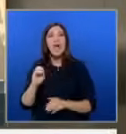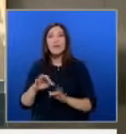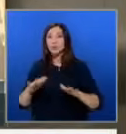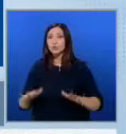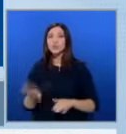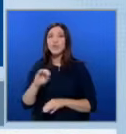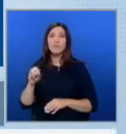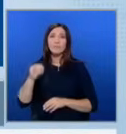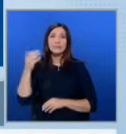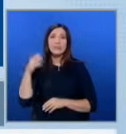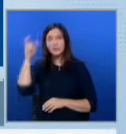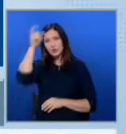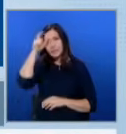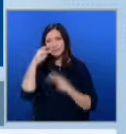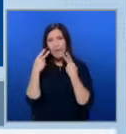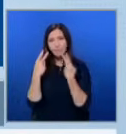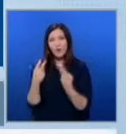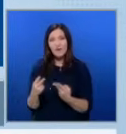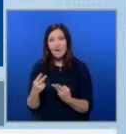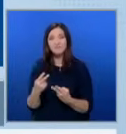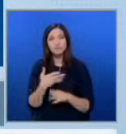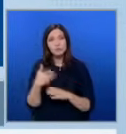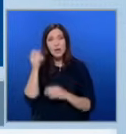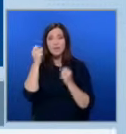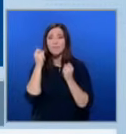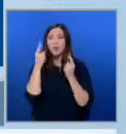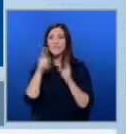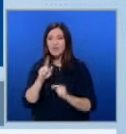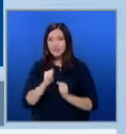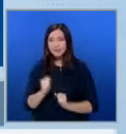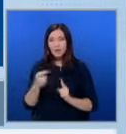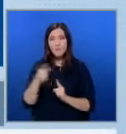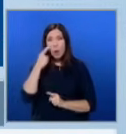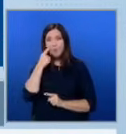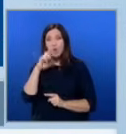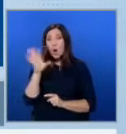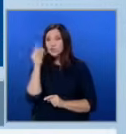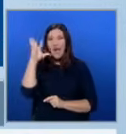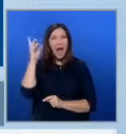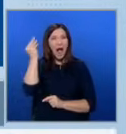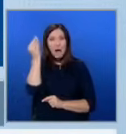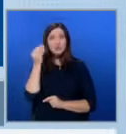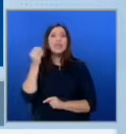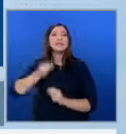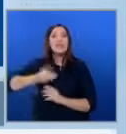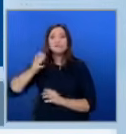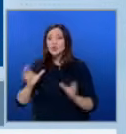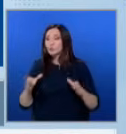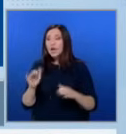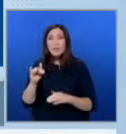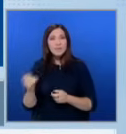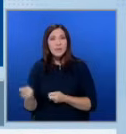европейските ценности. ДПС е проявявало и проявява нетърпимост към опитите общата кауза и ценностите на общността да